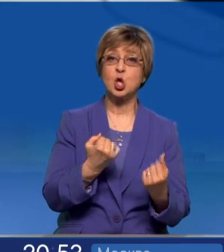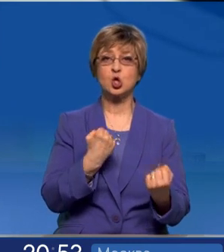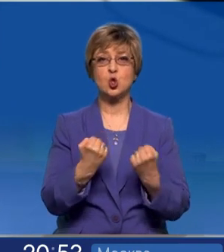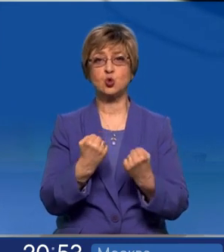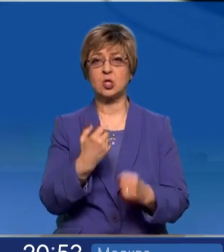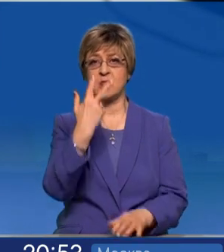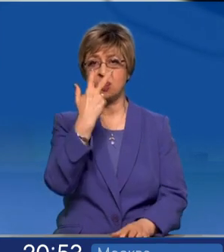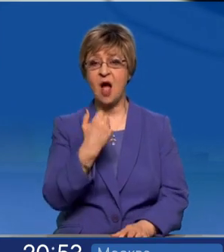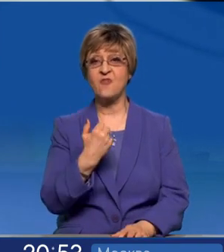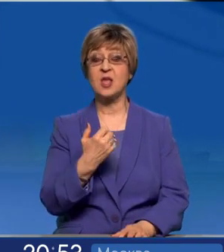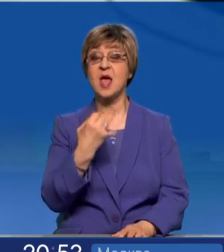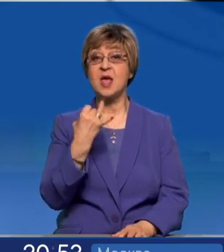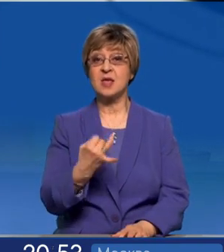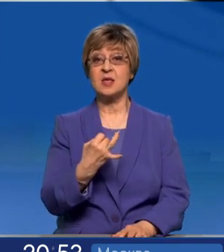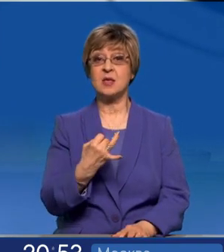как великую вообще,